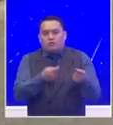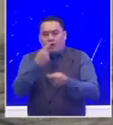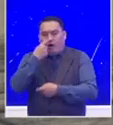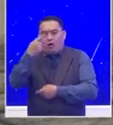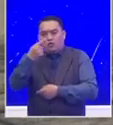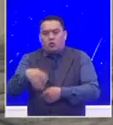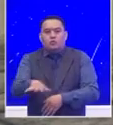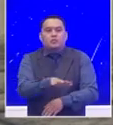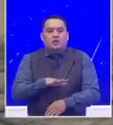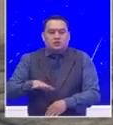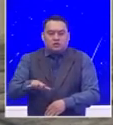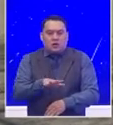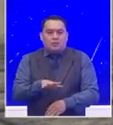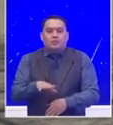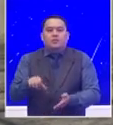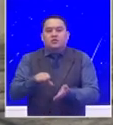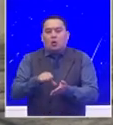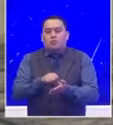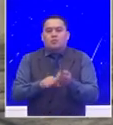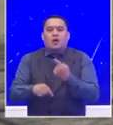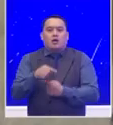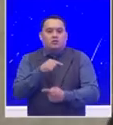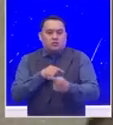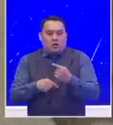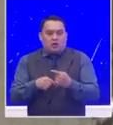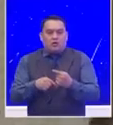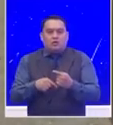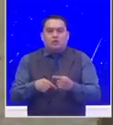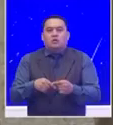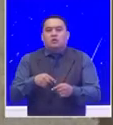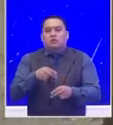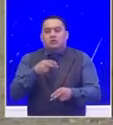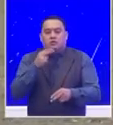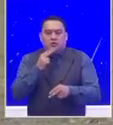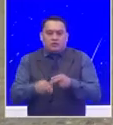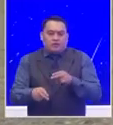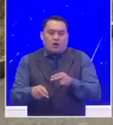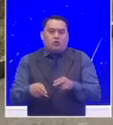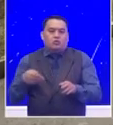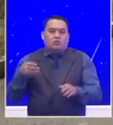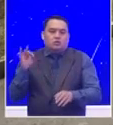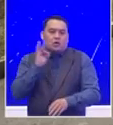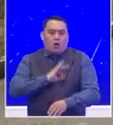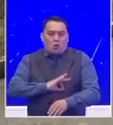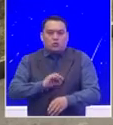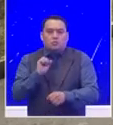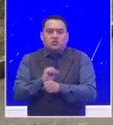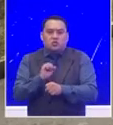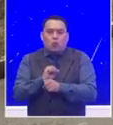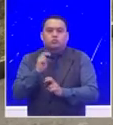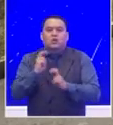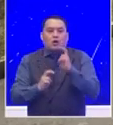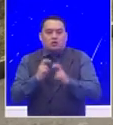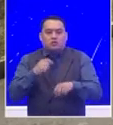отдаленные местности области. Представители бизнес-структур в эти дни теряют доходы, поскольку вынуждены останавливать производство,